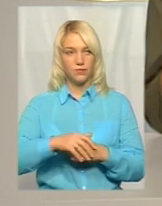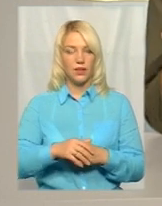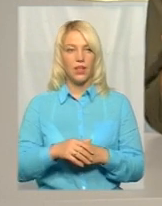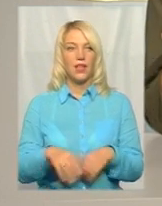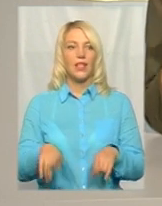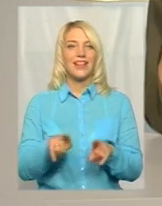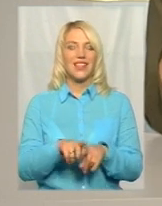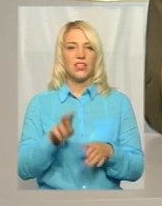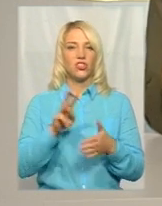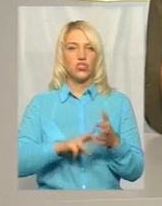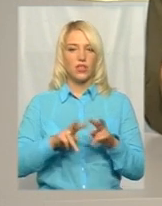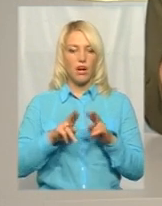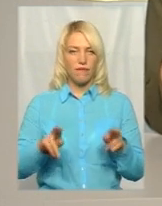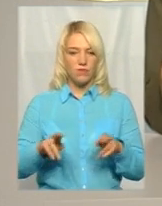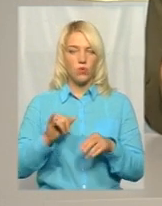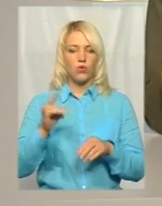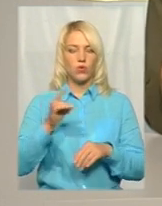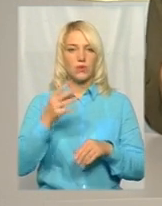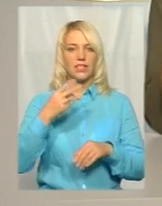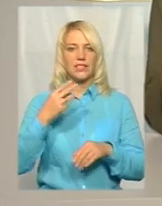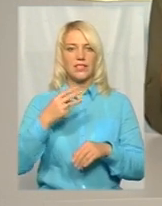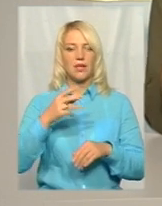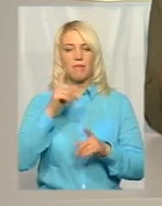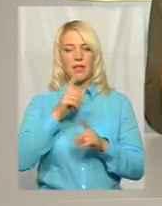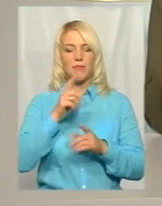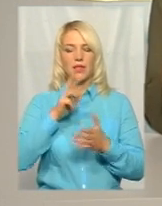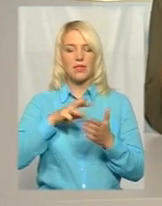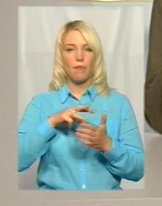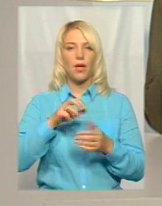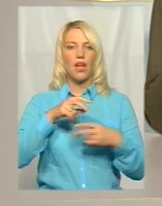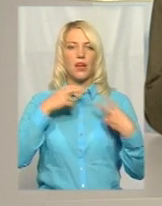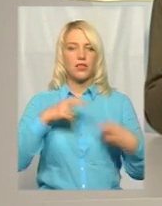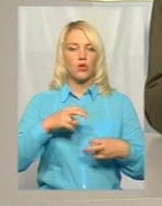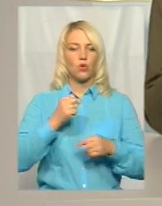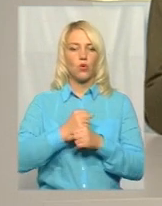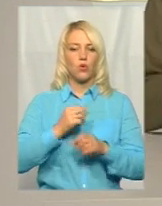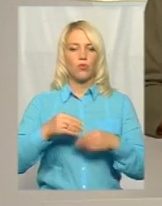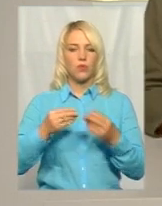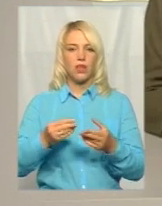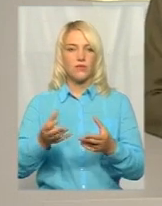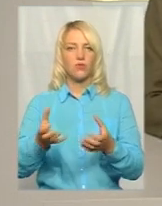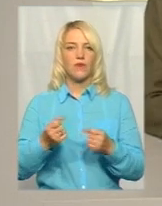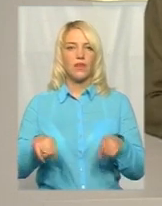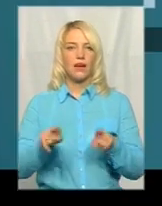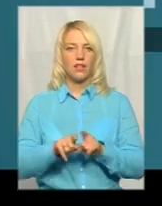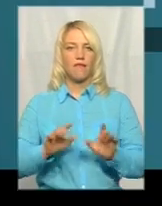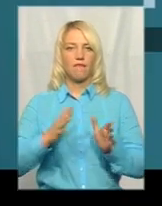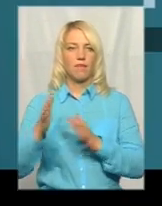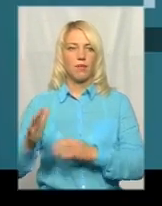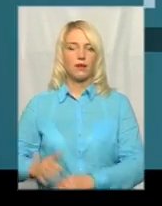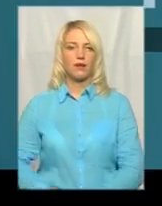Такий же штраф у розмірі 30 мінімальних зарплат роботодавці ризикують отримати і в наступних випадках. Давайте подивимось.